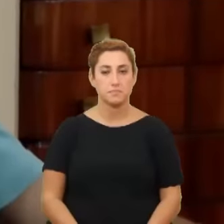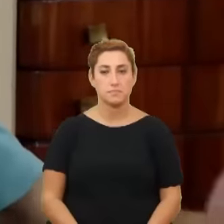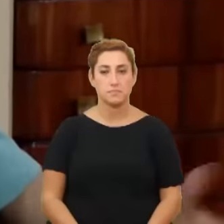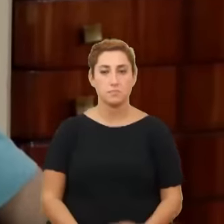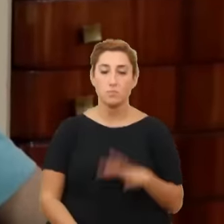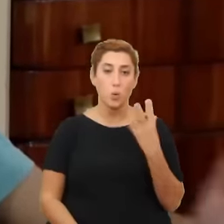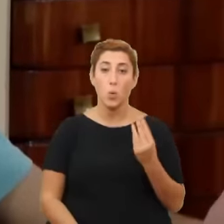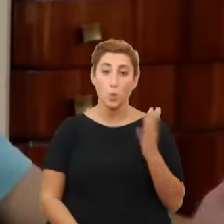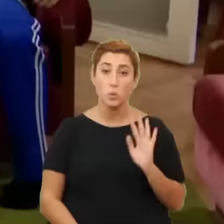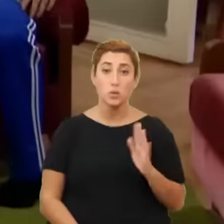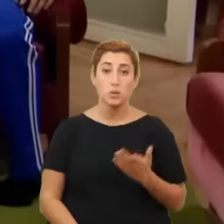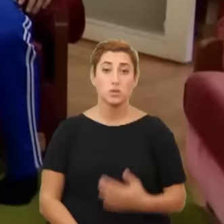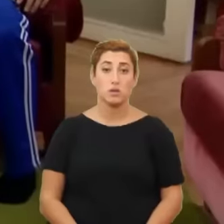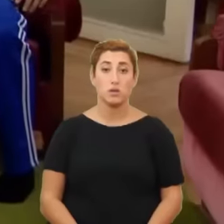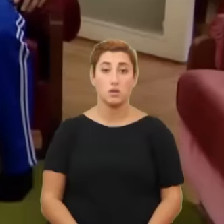Oh, olur da.